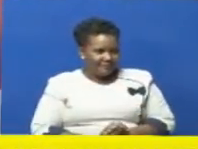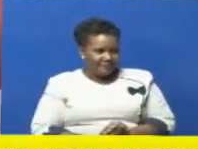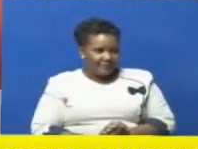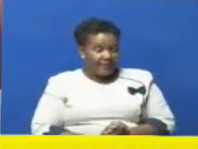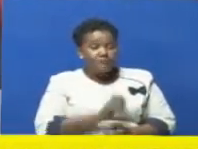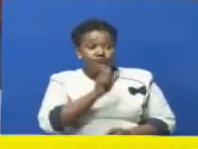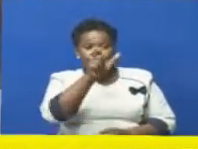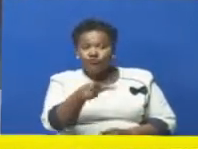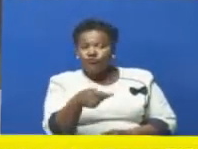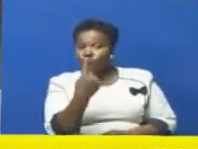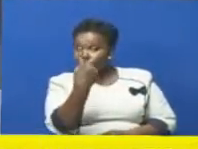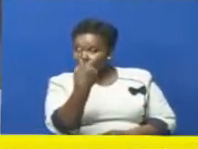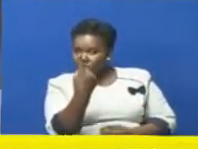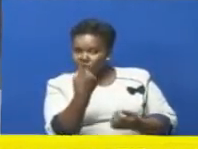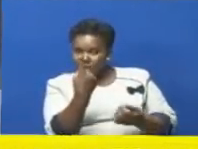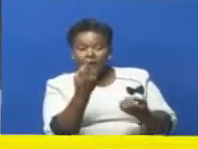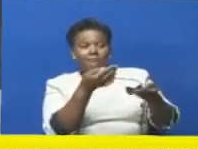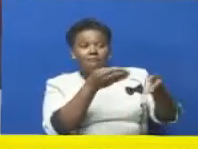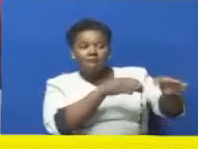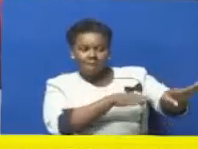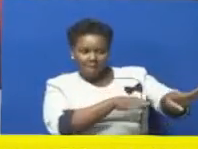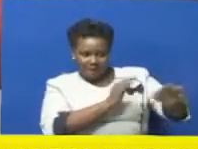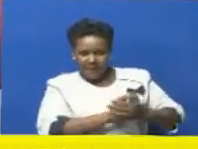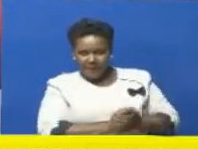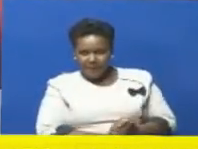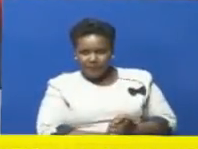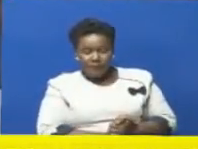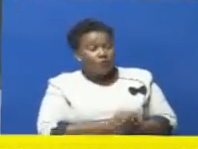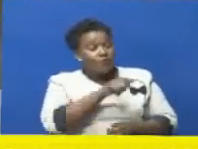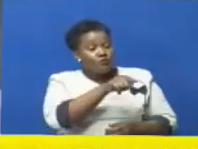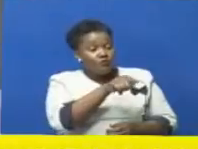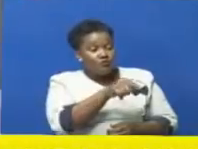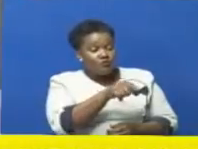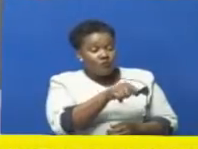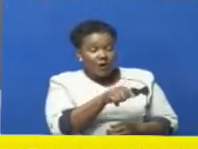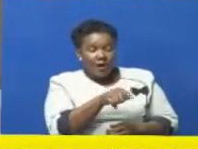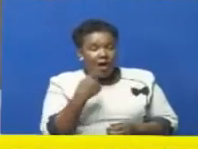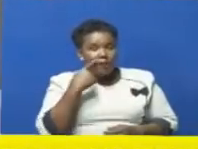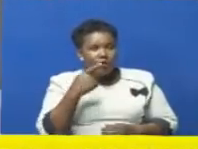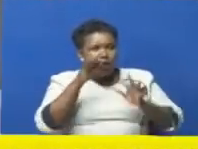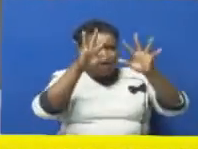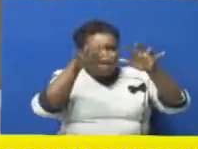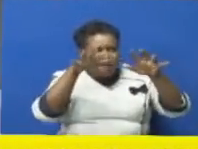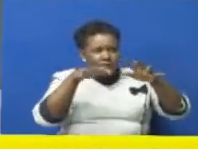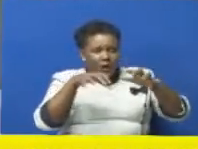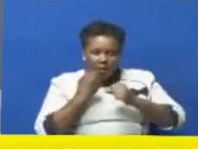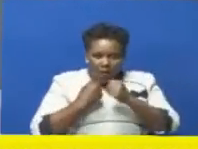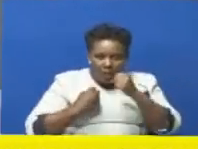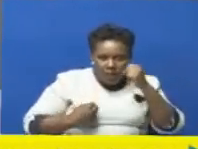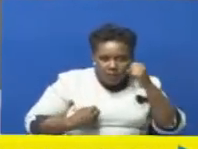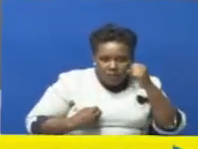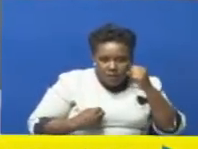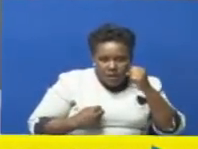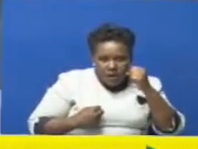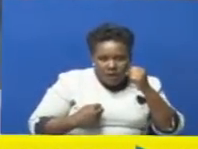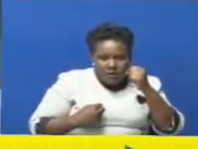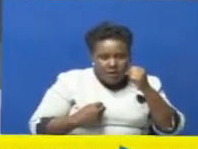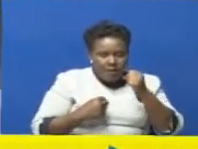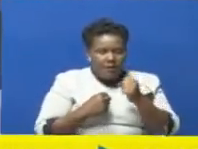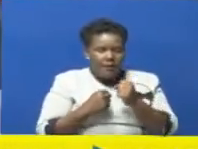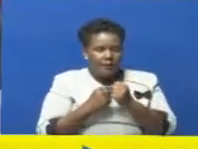ya mtu mmoja. Huyo mtu alikuwa ameenda kujikinga mvua katika godown moja, ndo